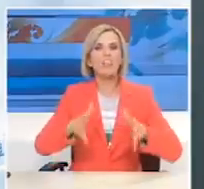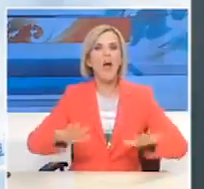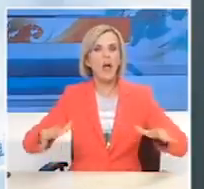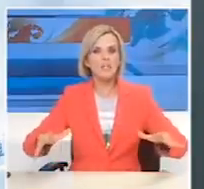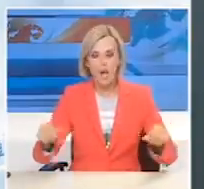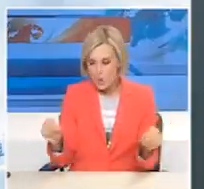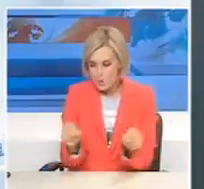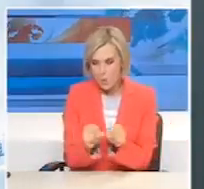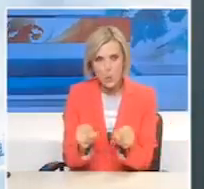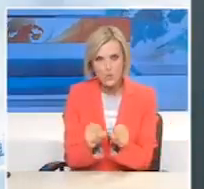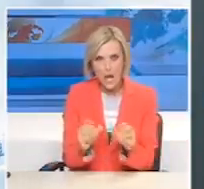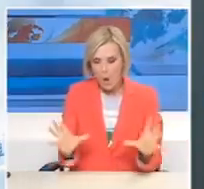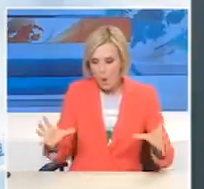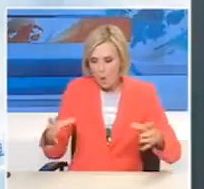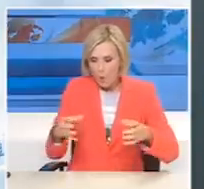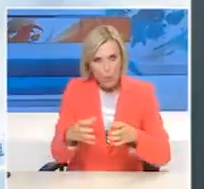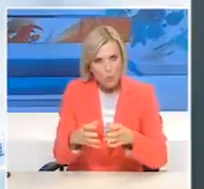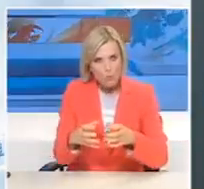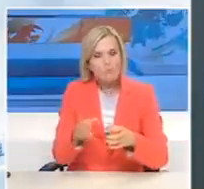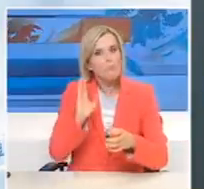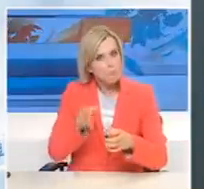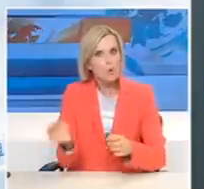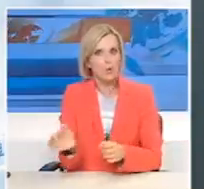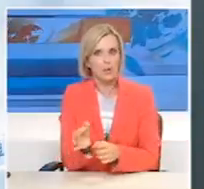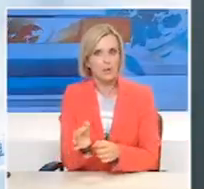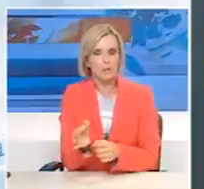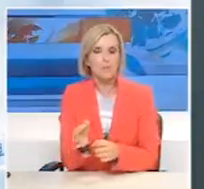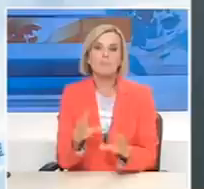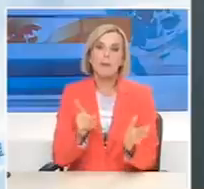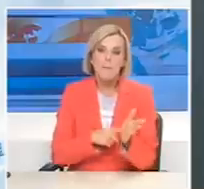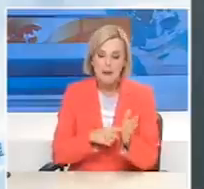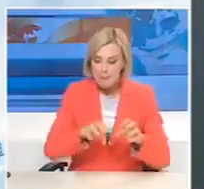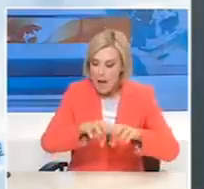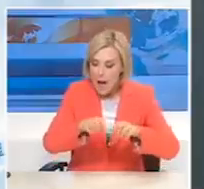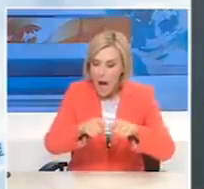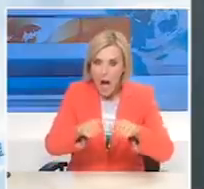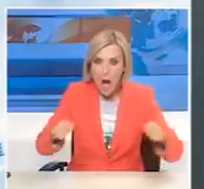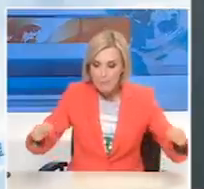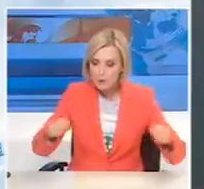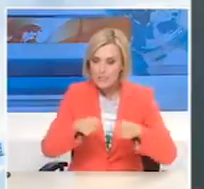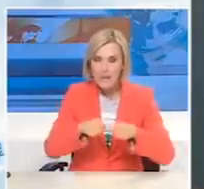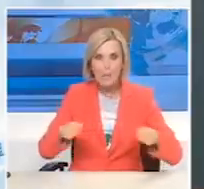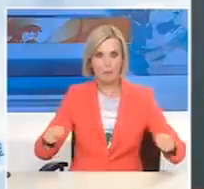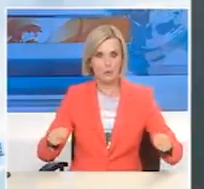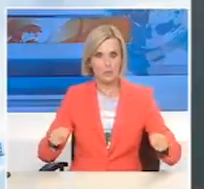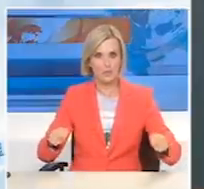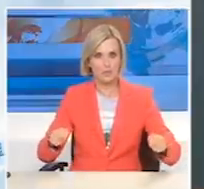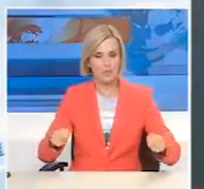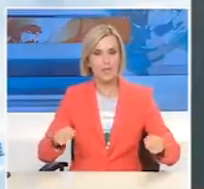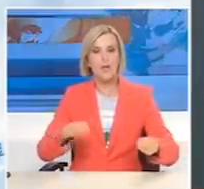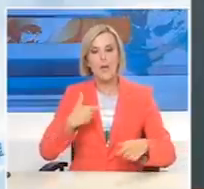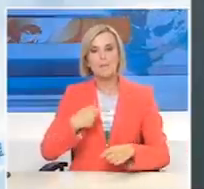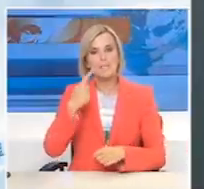πολύ μεγάλος συγχρονισμός, υπήρχε μεγαλύτερο ποσοστό εμφάνισης λοιμόξεων και του αναπνευστικού αλλά και άλλων